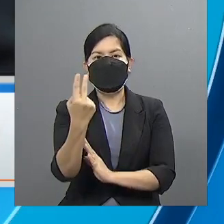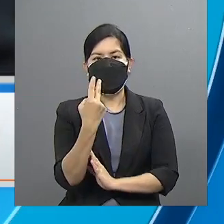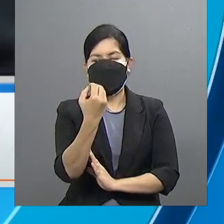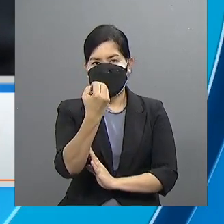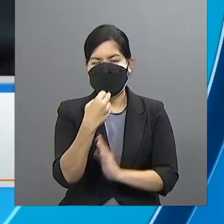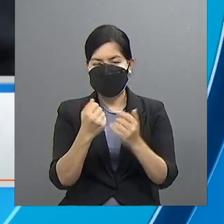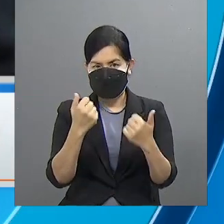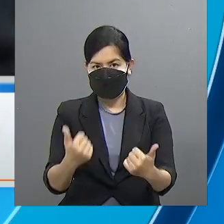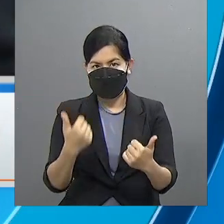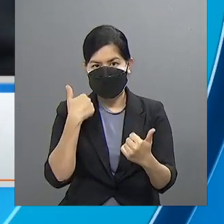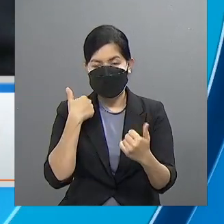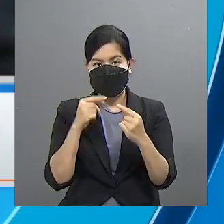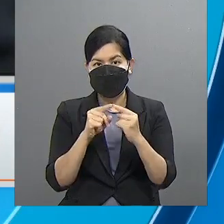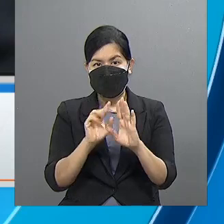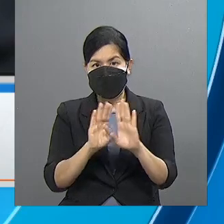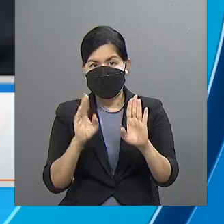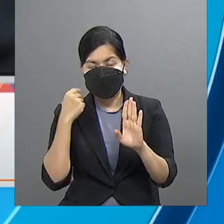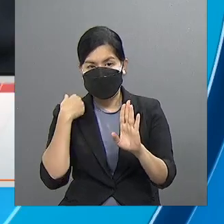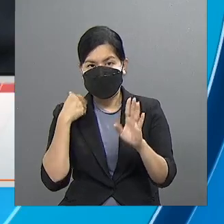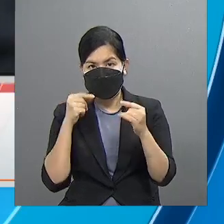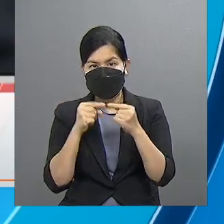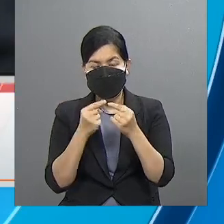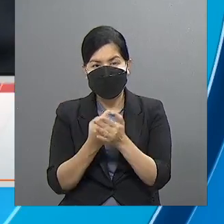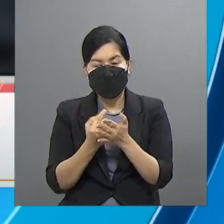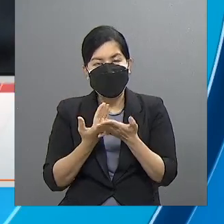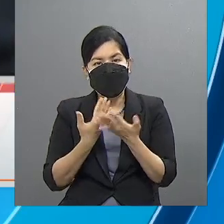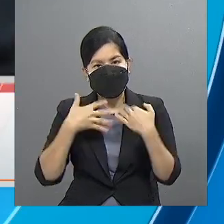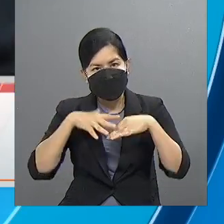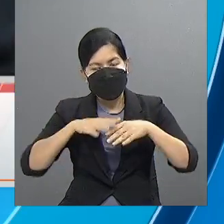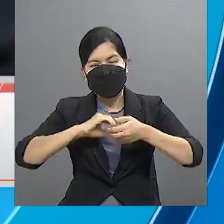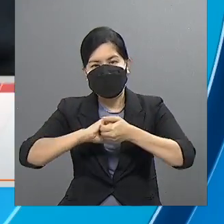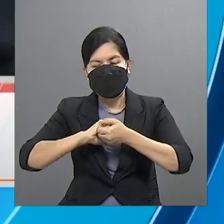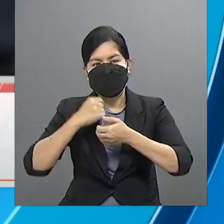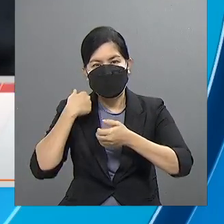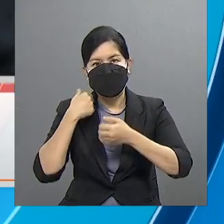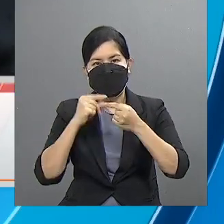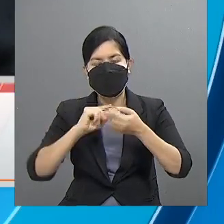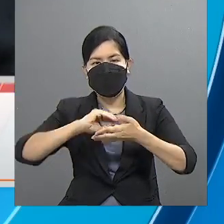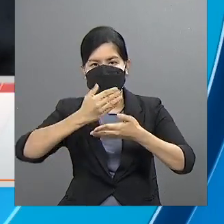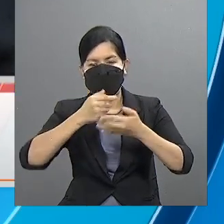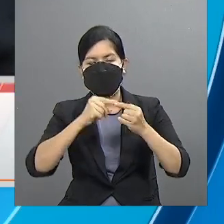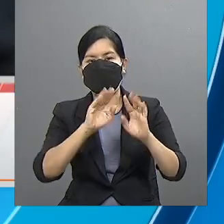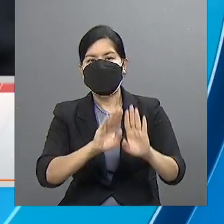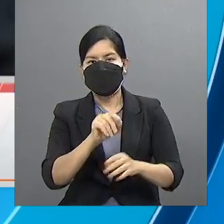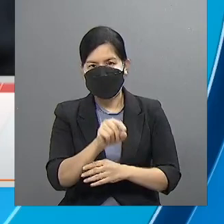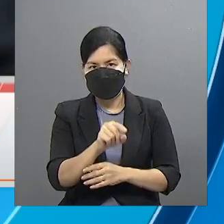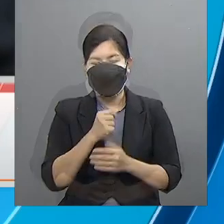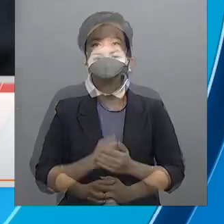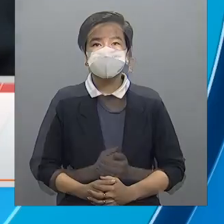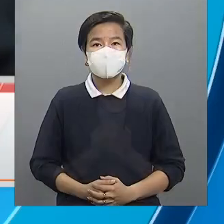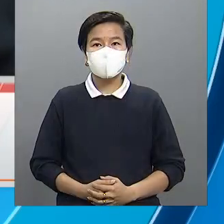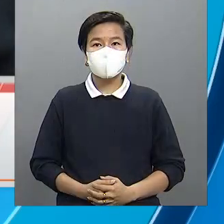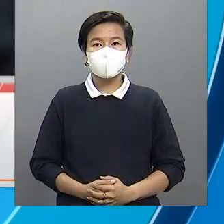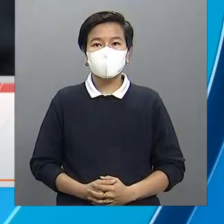สำหรับผู้ที่สนใจที่จะมาร่วมกันเป็นส่วนหนึ่งในเรื่องของการใช้แพลตฟอร์มนี้และช่วยกันพัฒนาโดยไม่มีค่าใช้จ่ายสุ